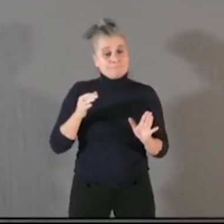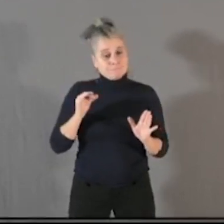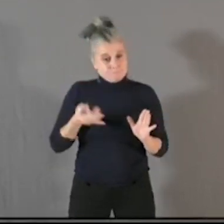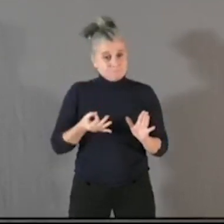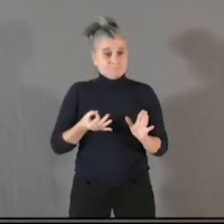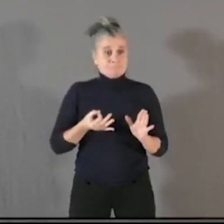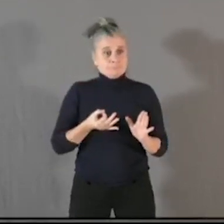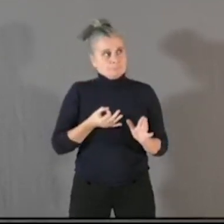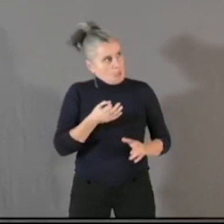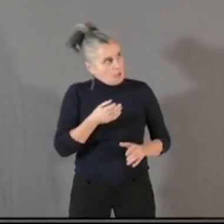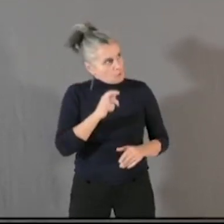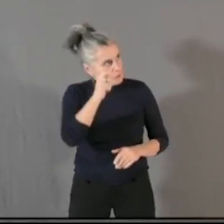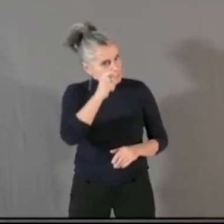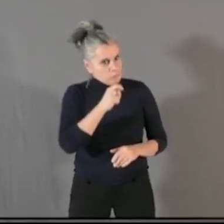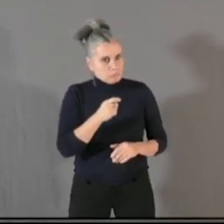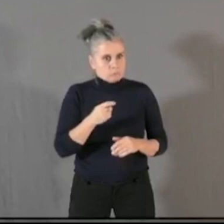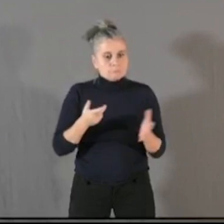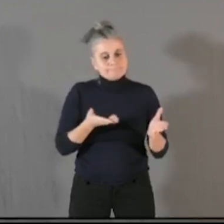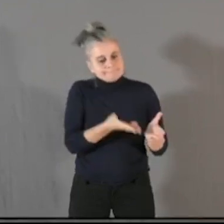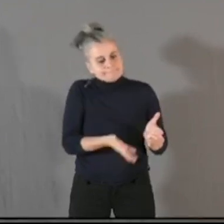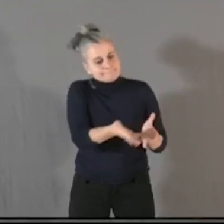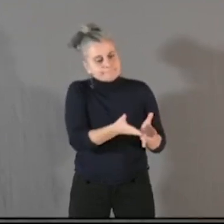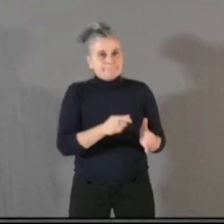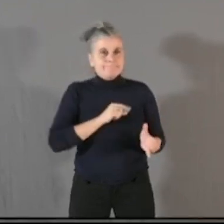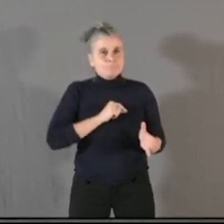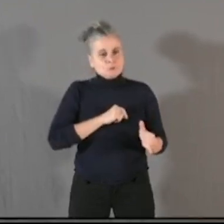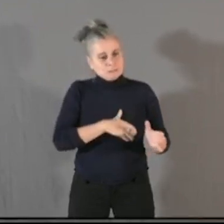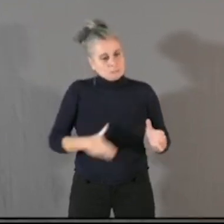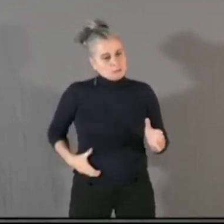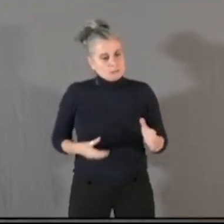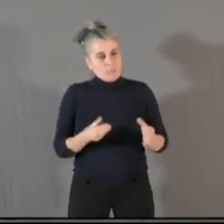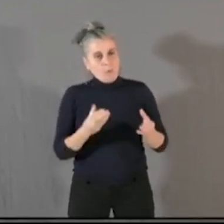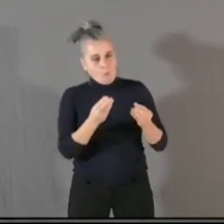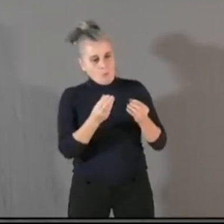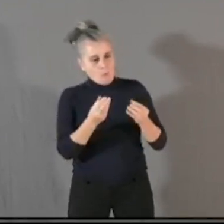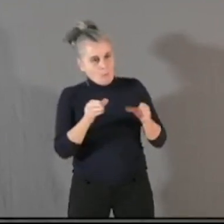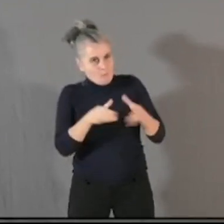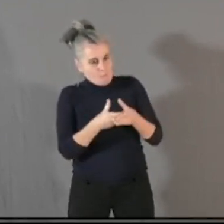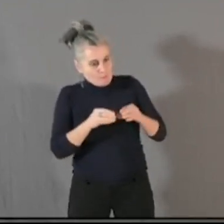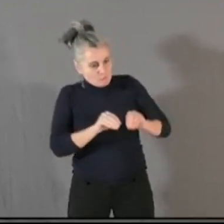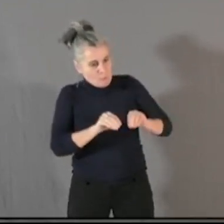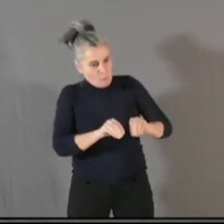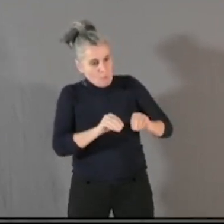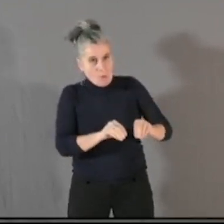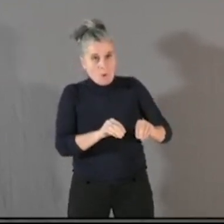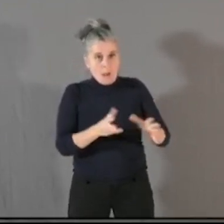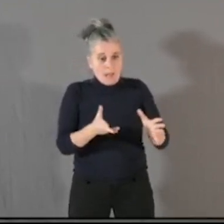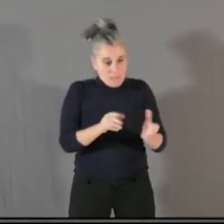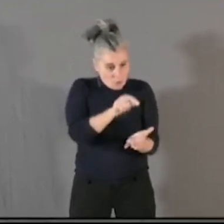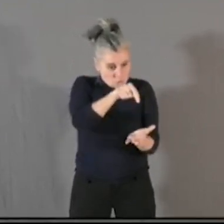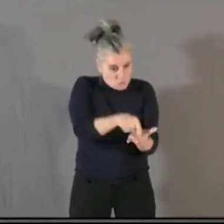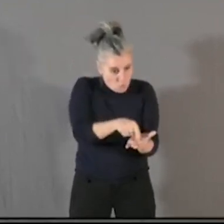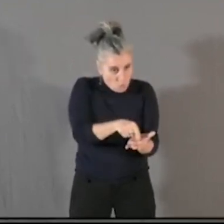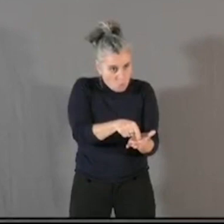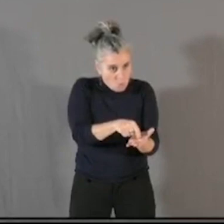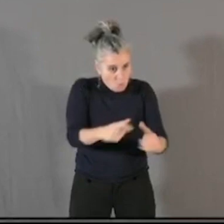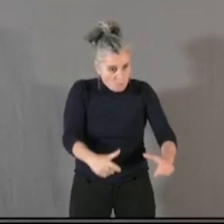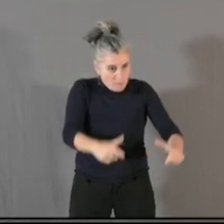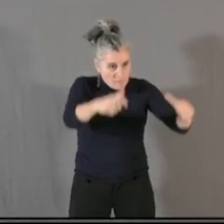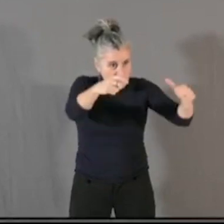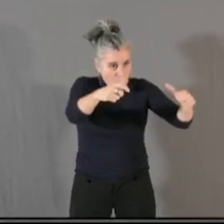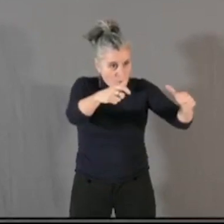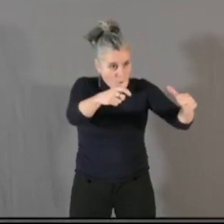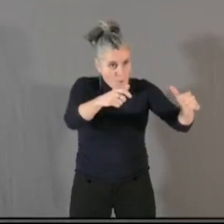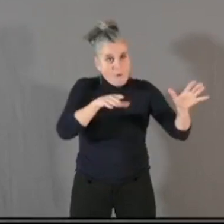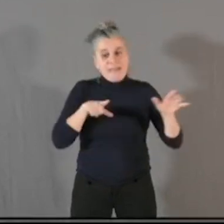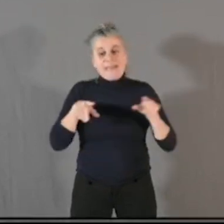d'organiser la formation des policiers municipaux dans le même bâtiment que celui où vous